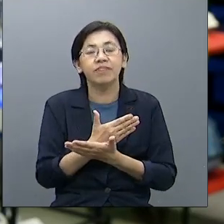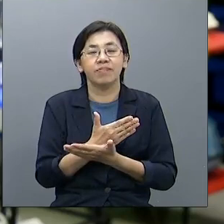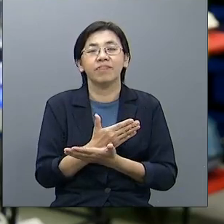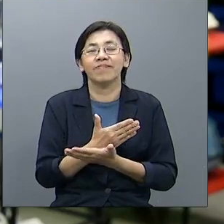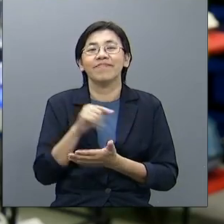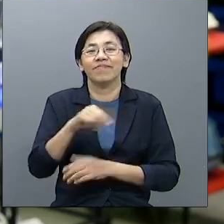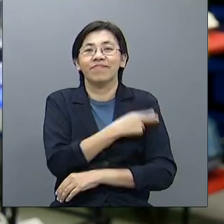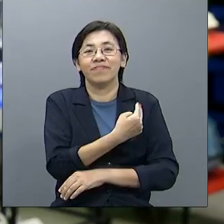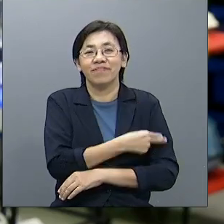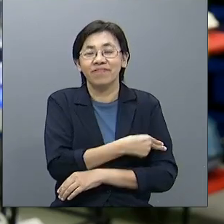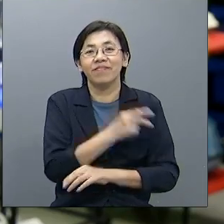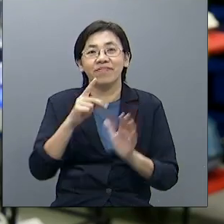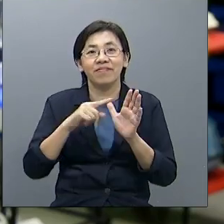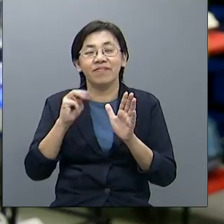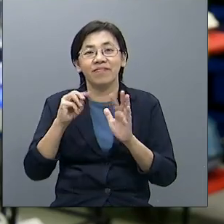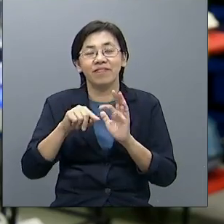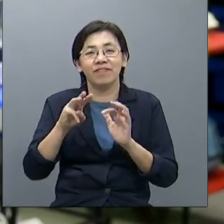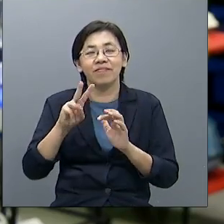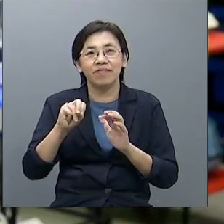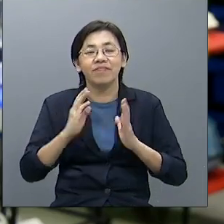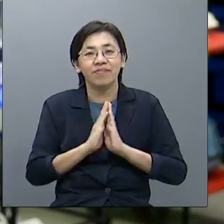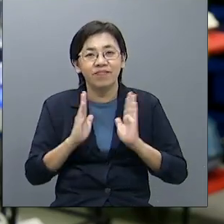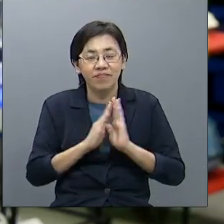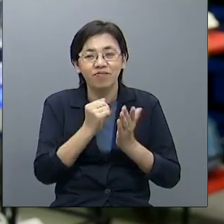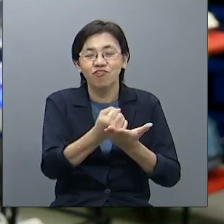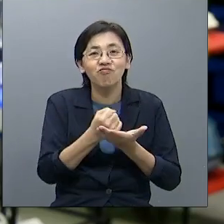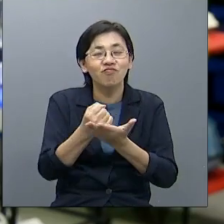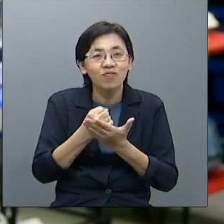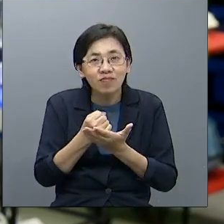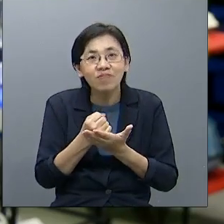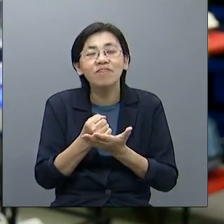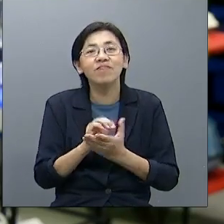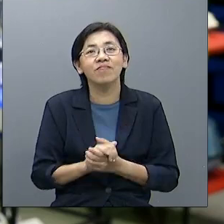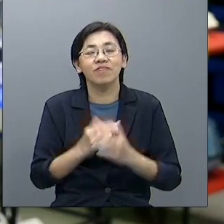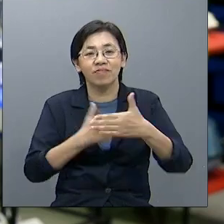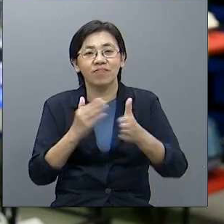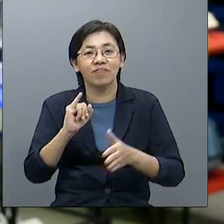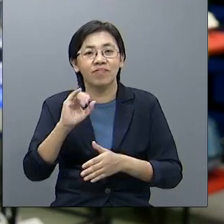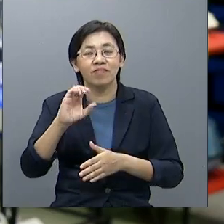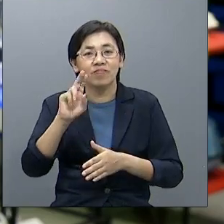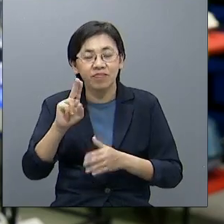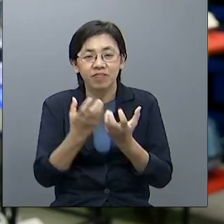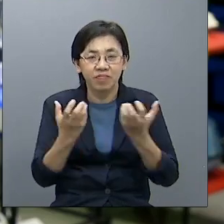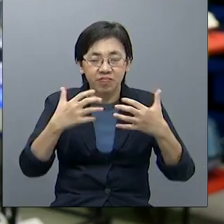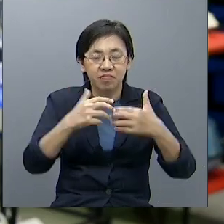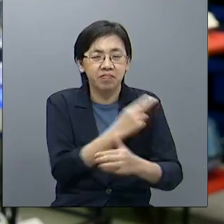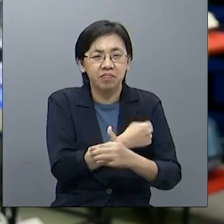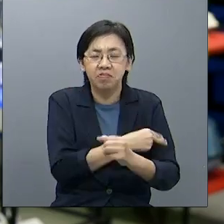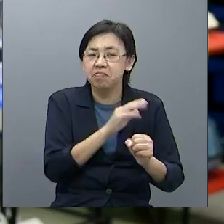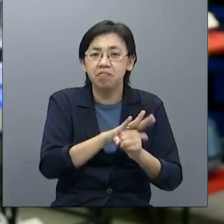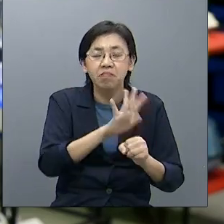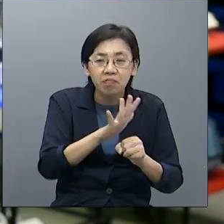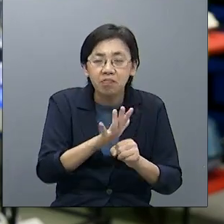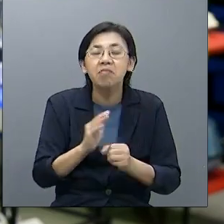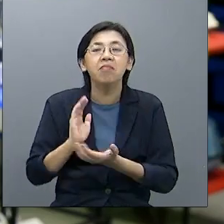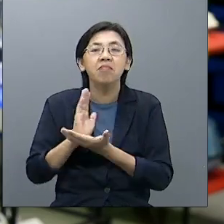ะขอบใจไอ้หลายๆที่มาช่วยเหลือห้องหมอแข็งขมวนเฮาโดยเฉพาะแม่นห้อง NICU เนาะที่อุปกรณ์เฮาบ่พอไอ้กะได้ช่วยเหลือ